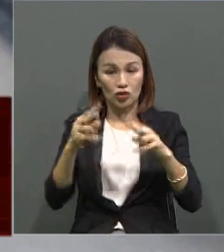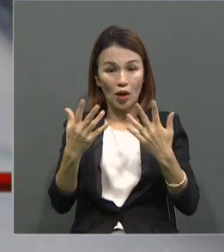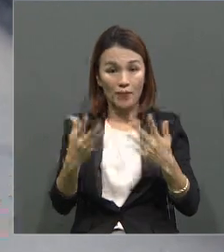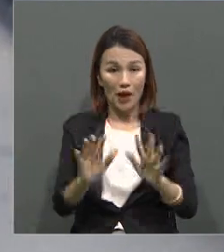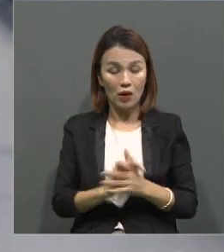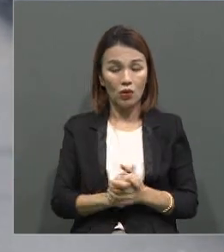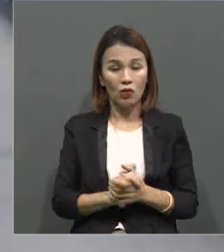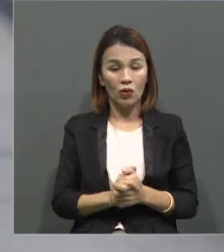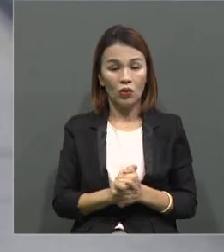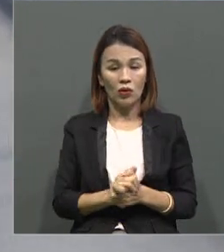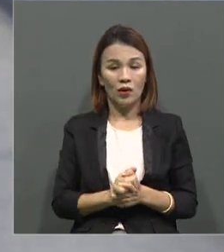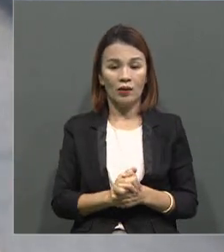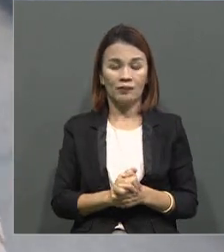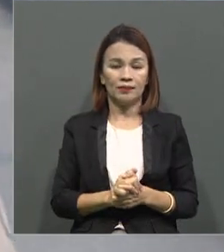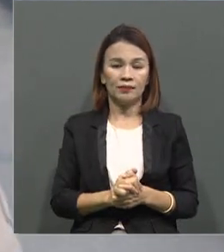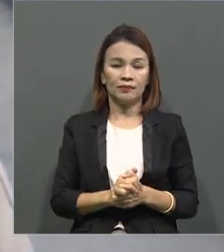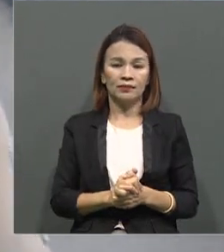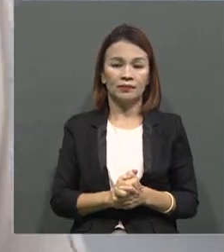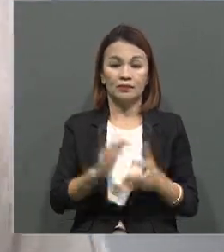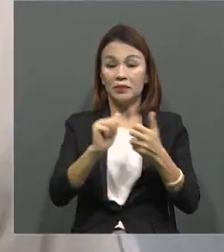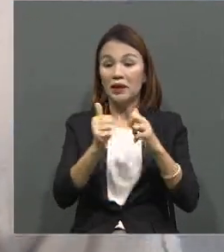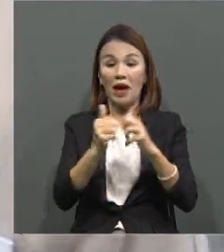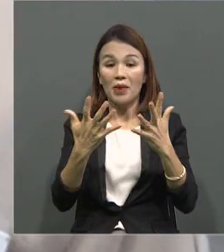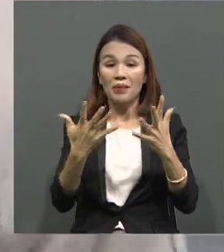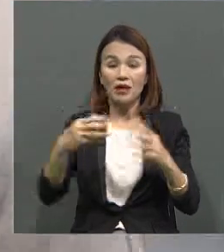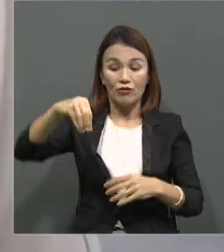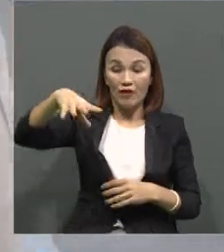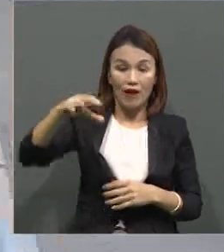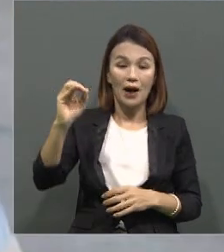ผมก็ยังให้พบครับ